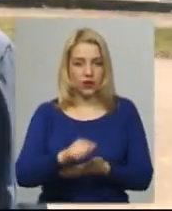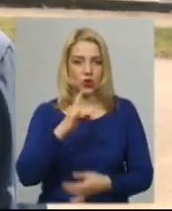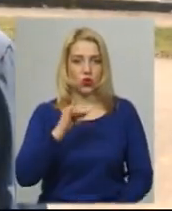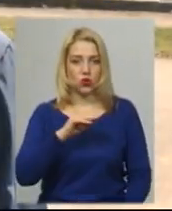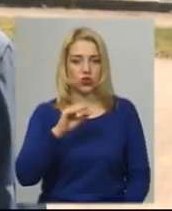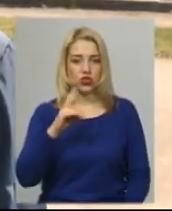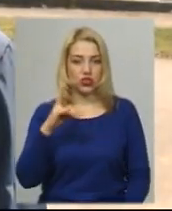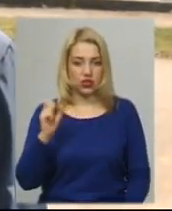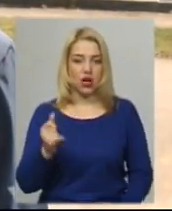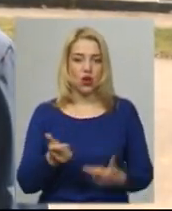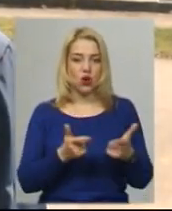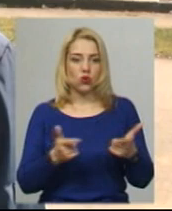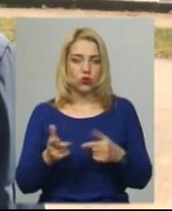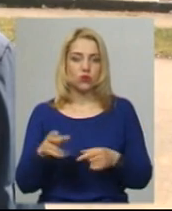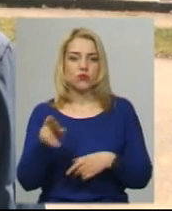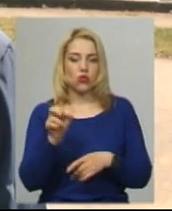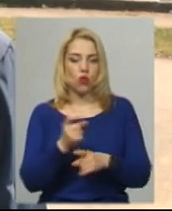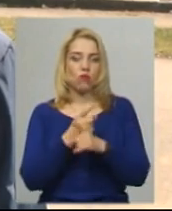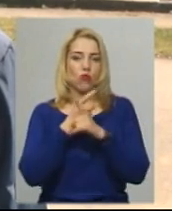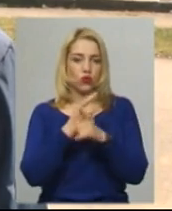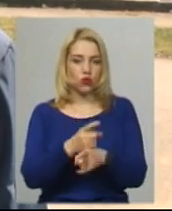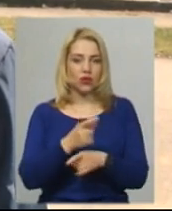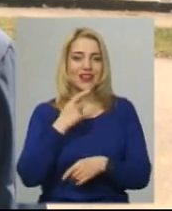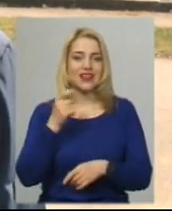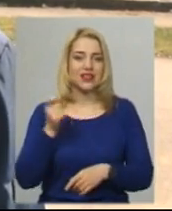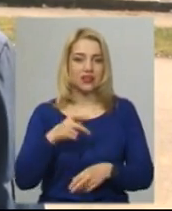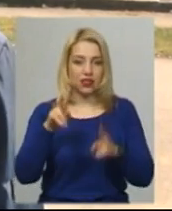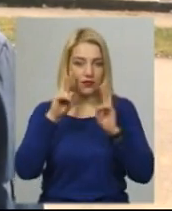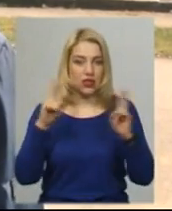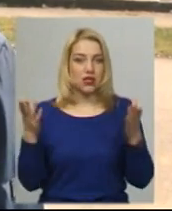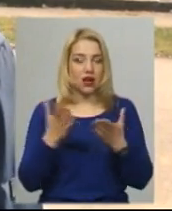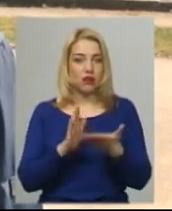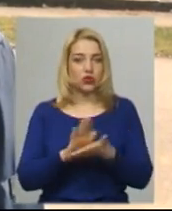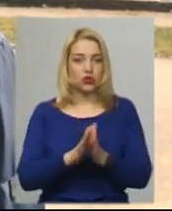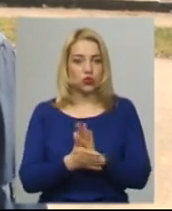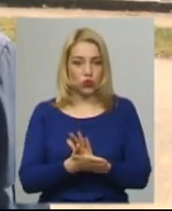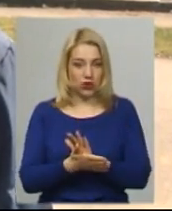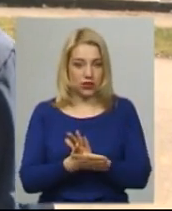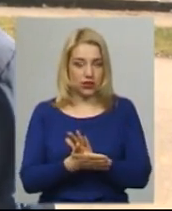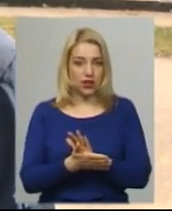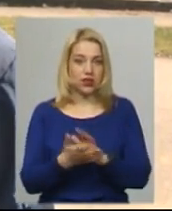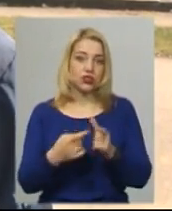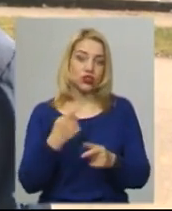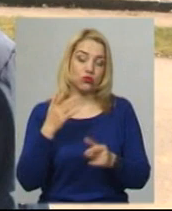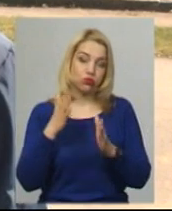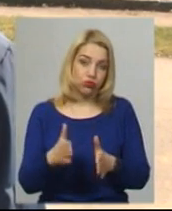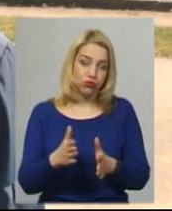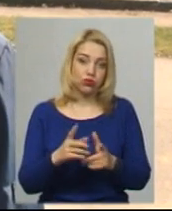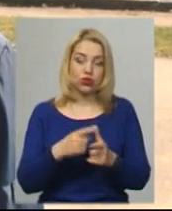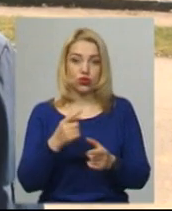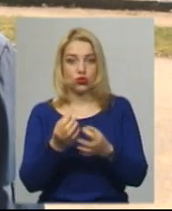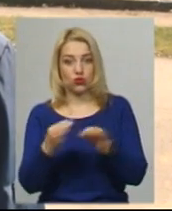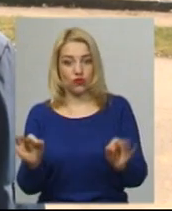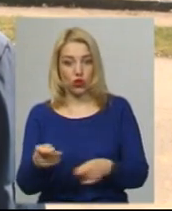Ружична. Готуємося до провідної неділі, хоч невідомо, яка буде ситуація саме у провідну неділю, чи будуть люди, чи дозволить